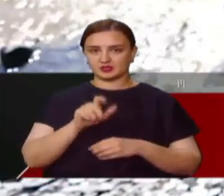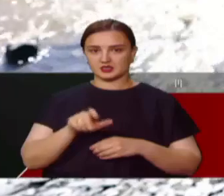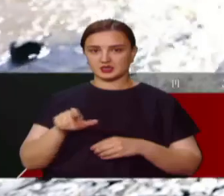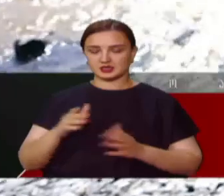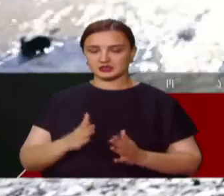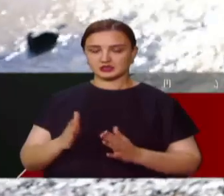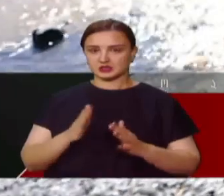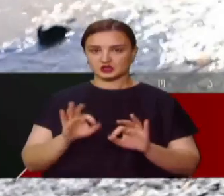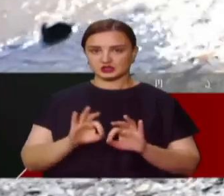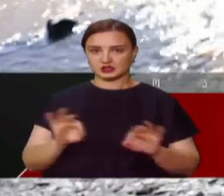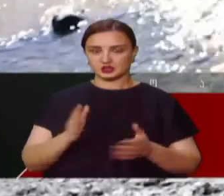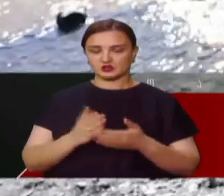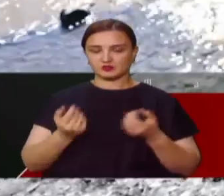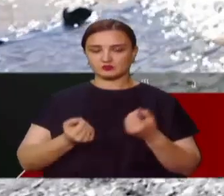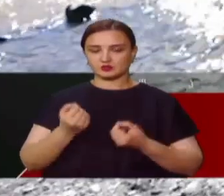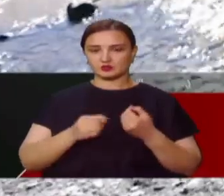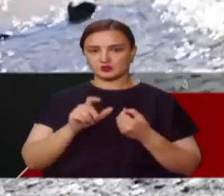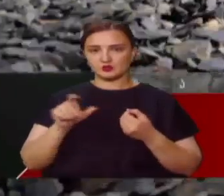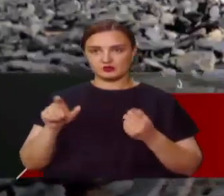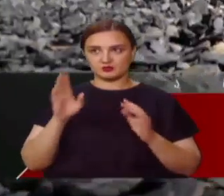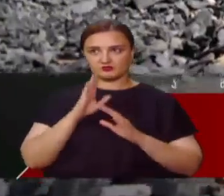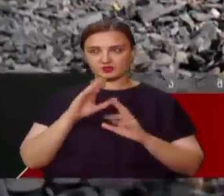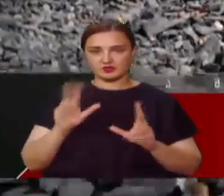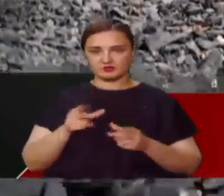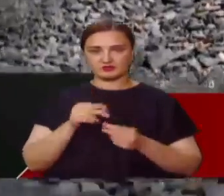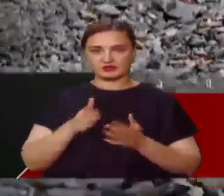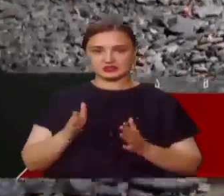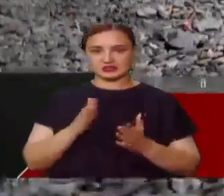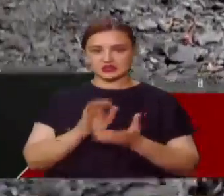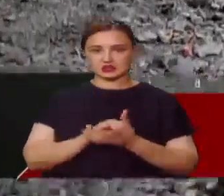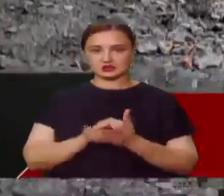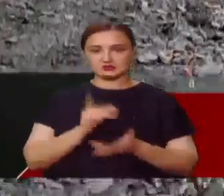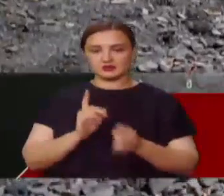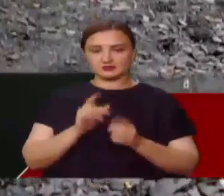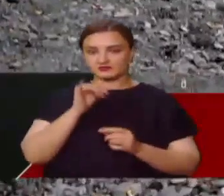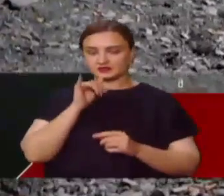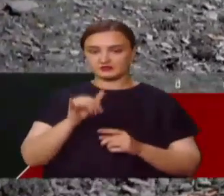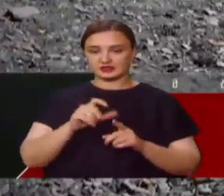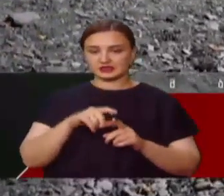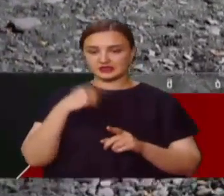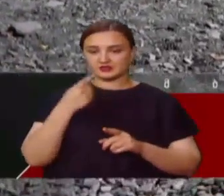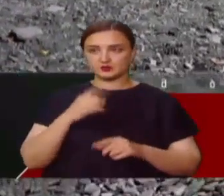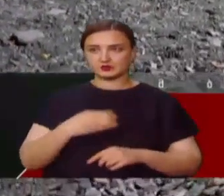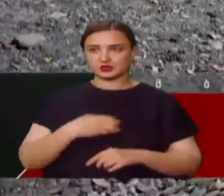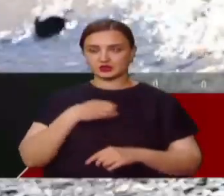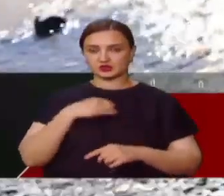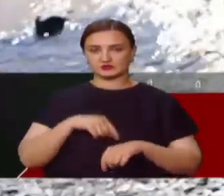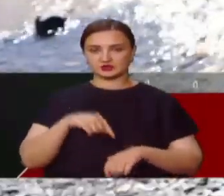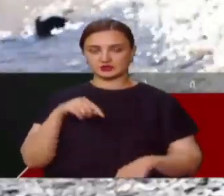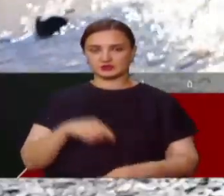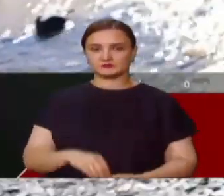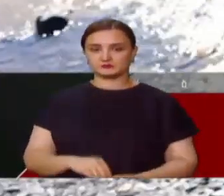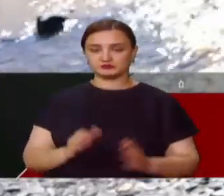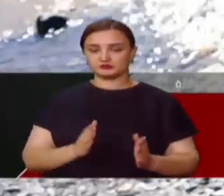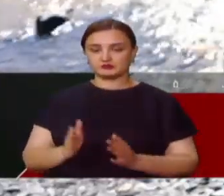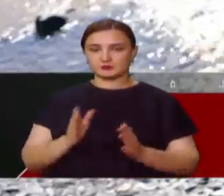გზა შესანიშნავია, ძღოლებში გაგვიმართლა, გზას იცნობენ და ნამდვილად ვერ იტყვი, რომ რომელიმე მონაკვეთზე შიში ვიგრძელებთ.